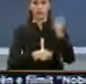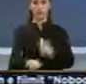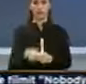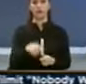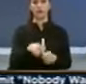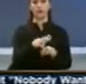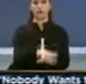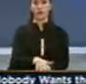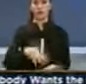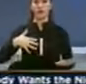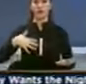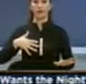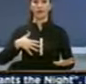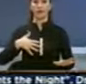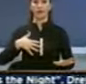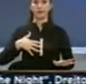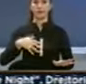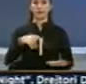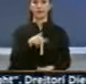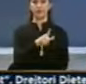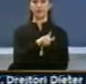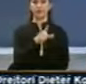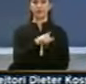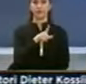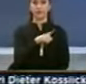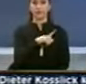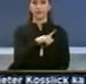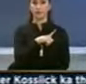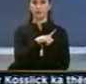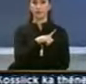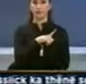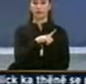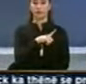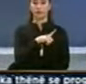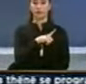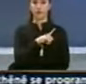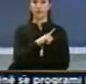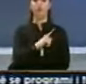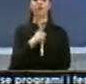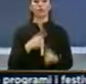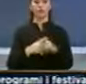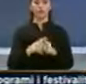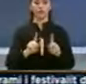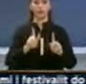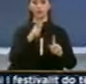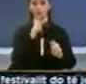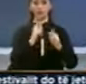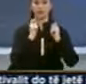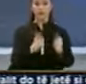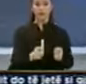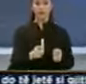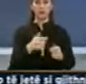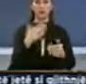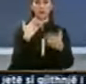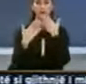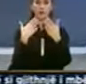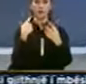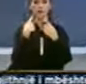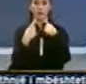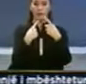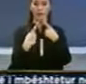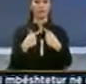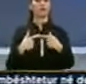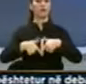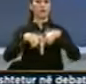për ndërmarit publike ka qenë komision dhe 10 seancë në rand ditës e bisedojmë dhe